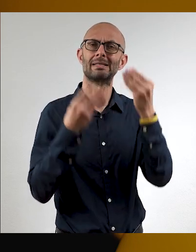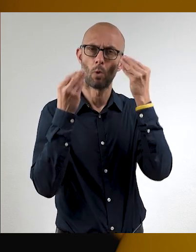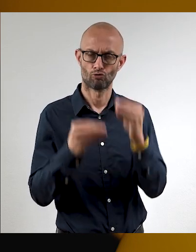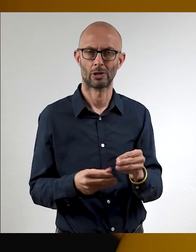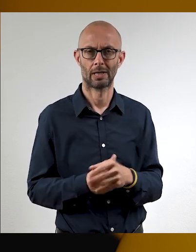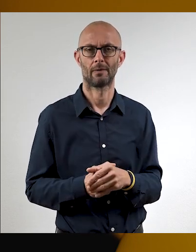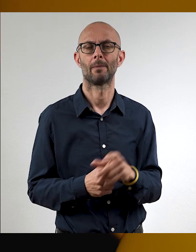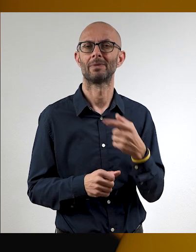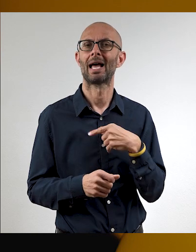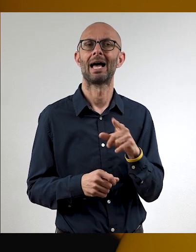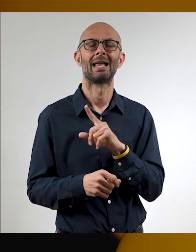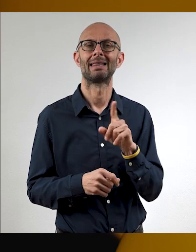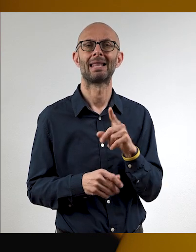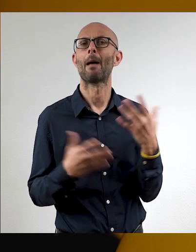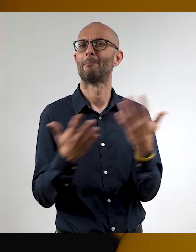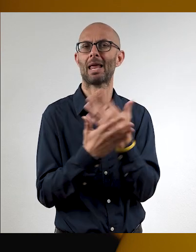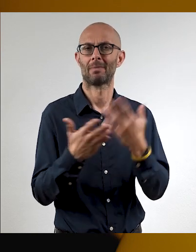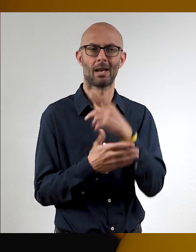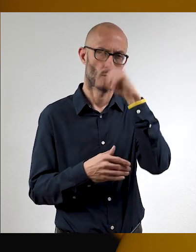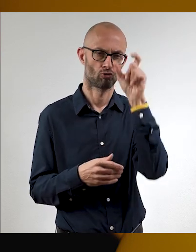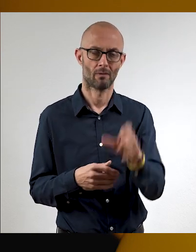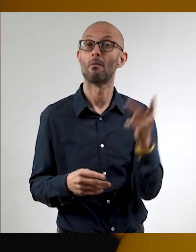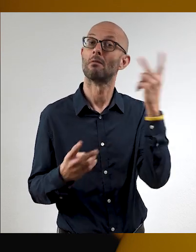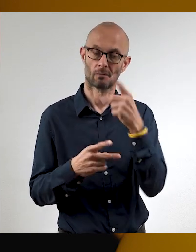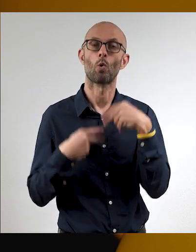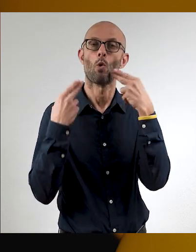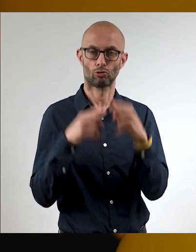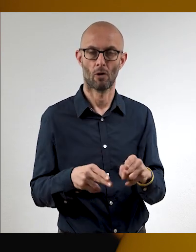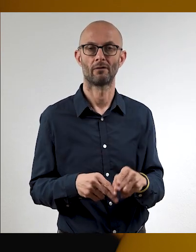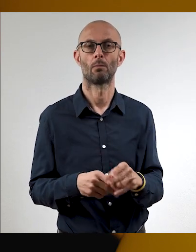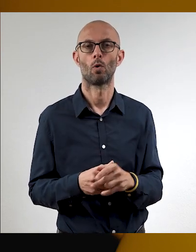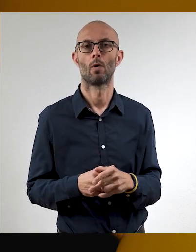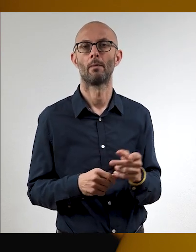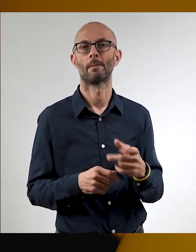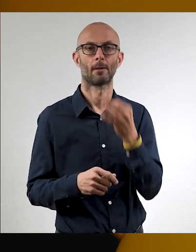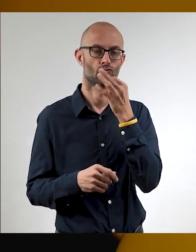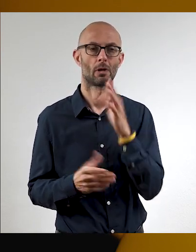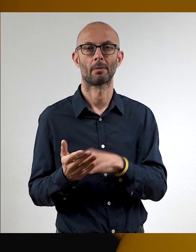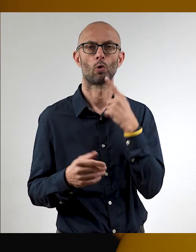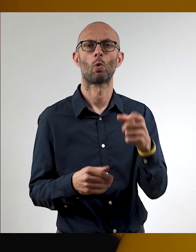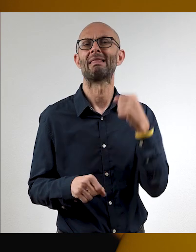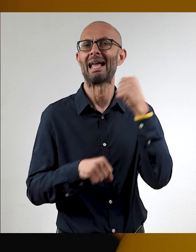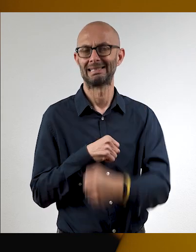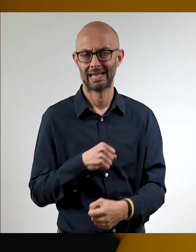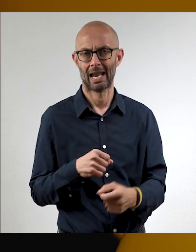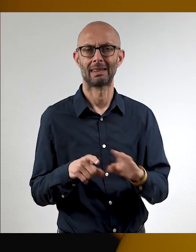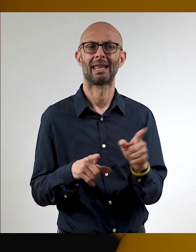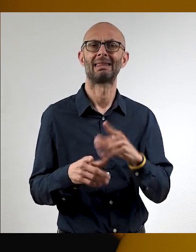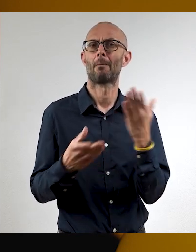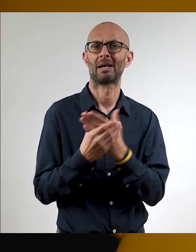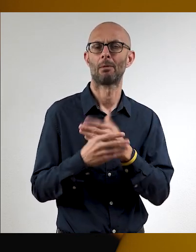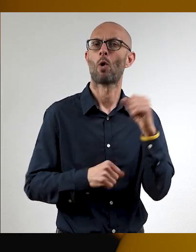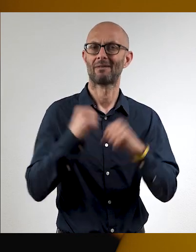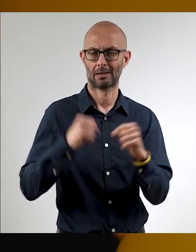spoštljivi. Ne, da se ne prepiramo s človekom. Seveda se odzovemo na če bi bil nekdo nasiljen, neko